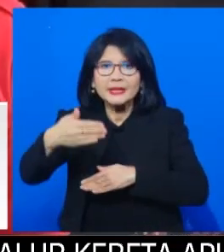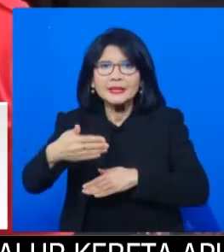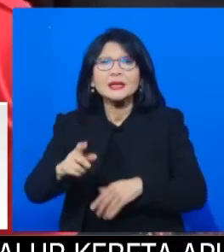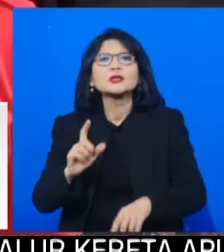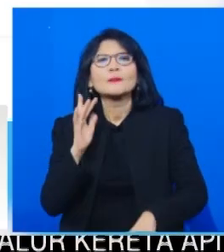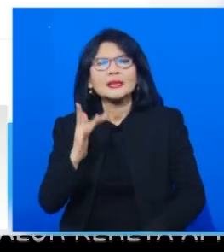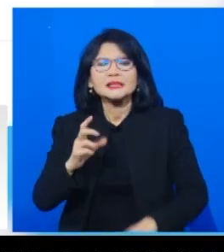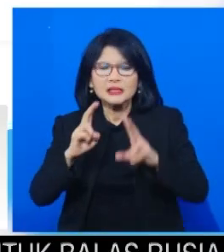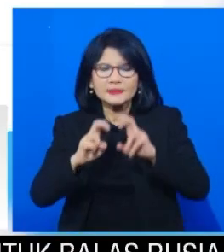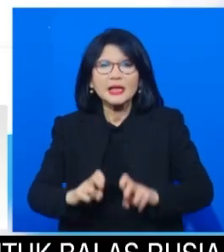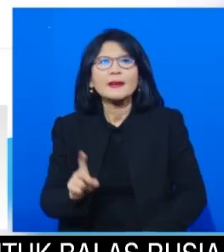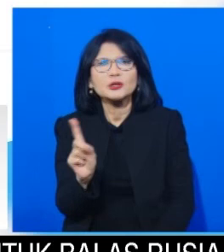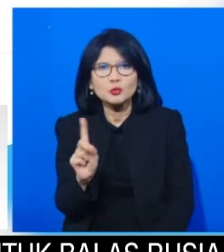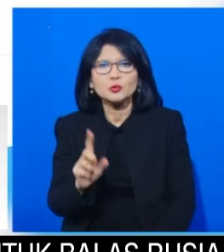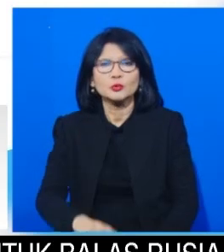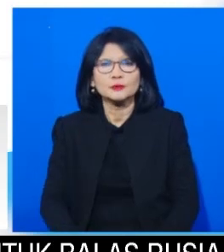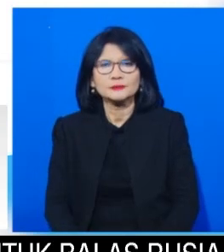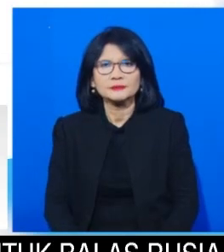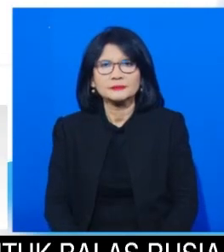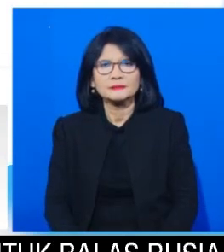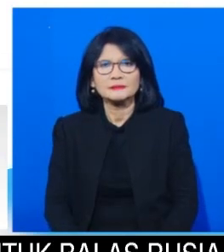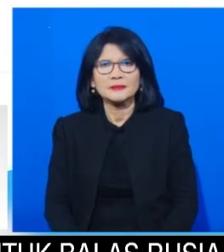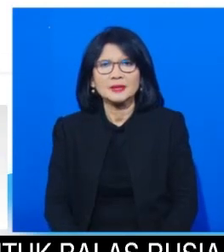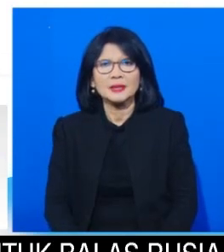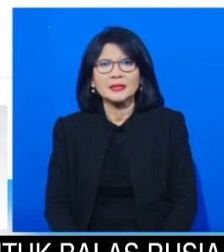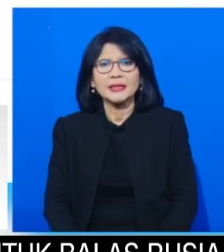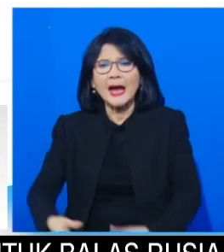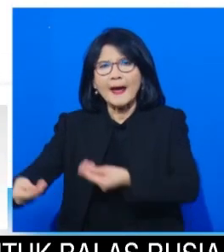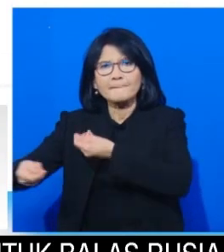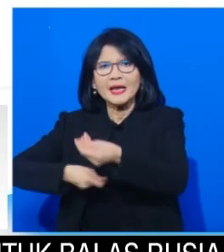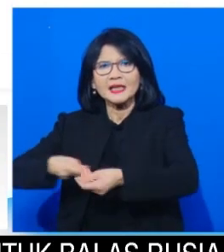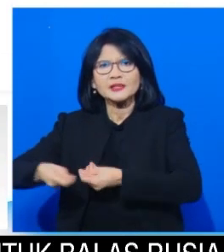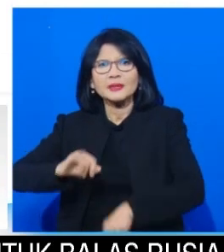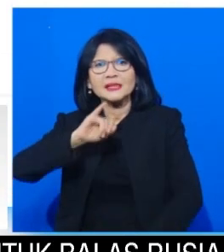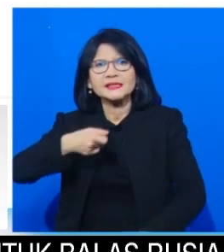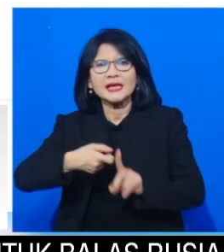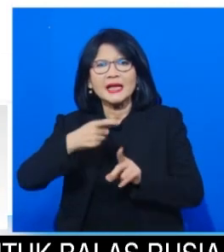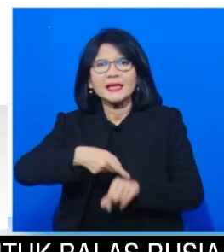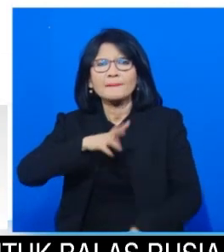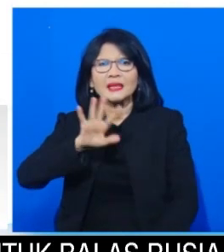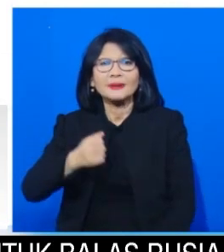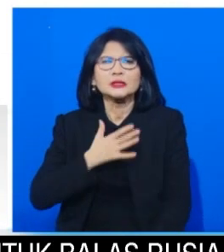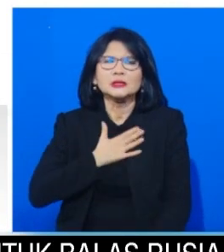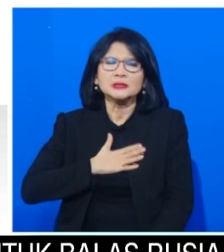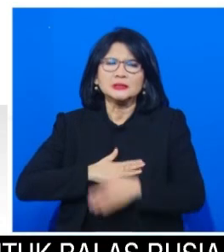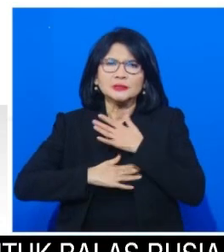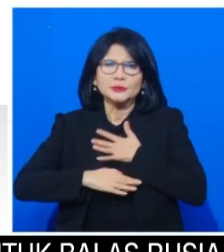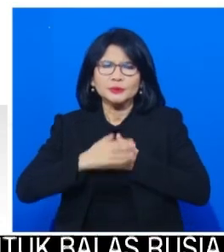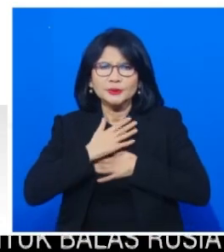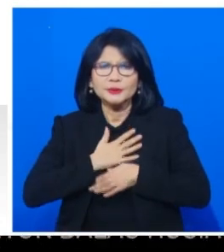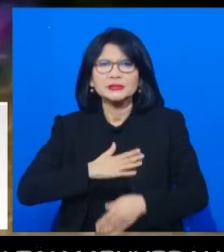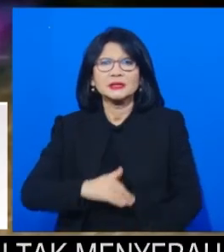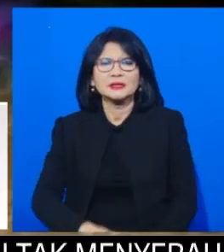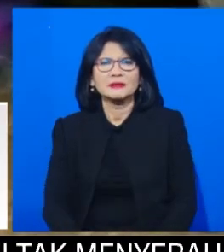lebih lanjut. Peristiwa ini membuat manajemen JKT48 menyatakan keprihatinan dan duka cita melalui media